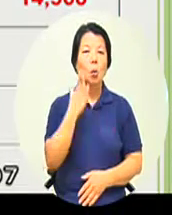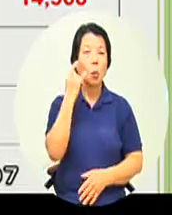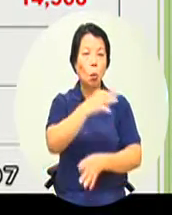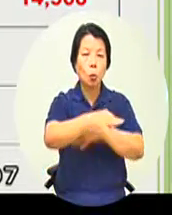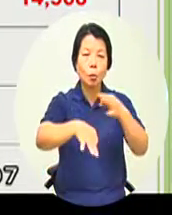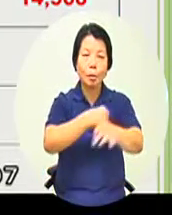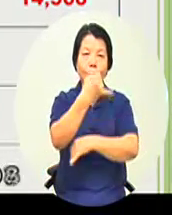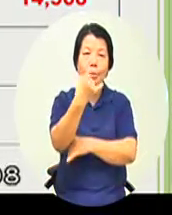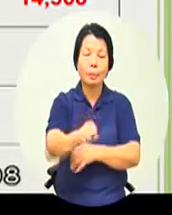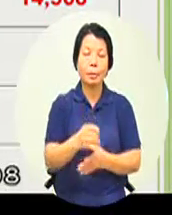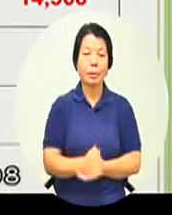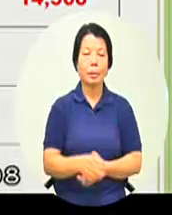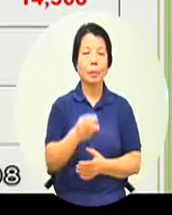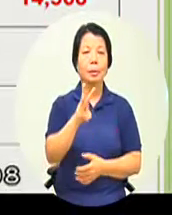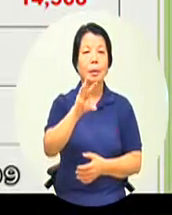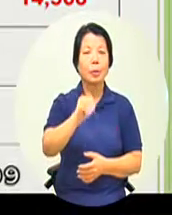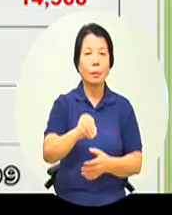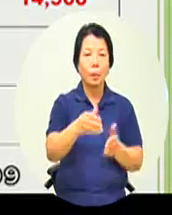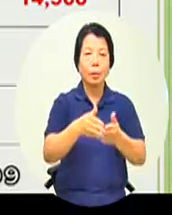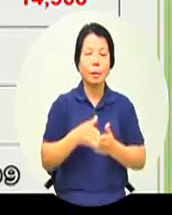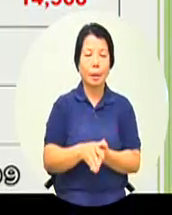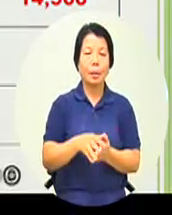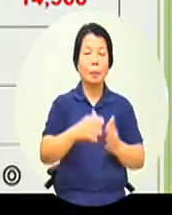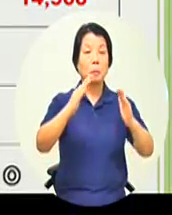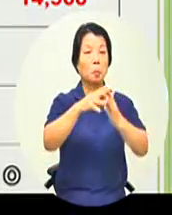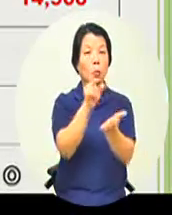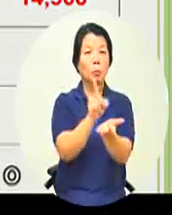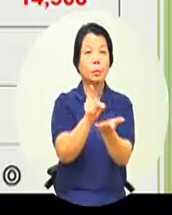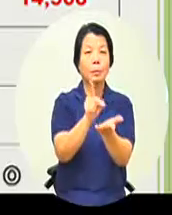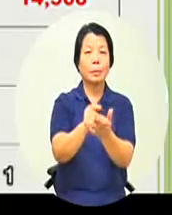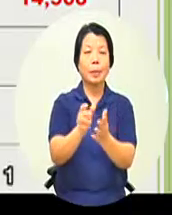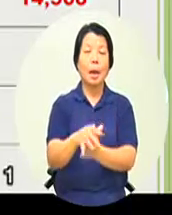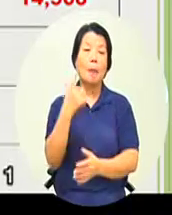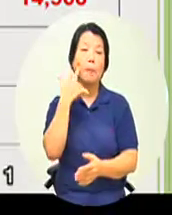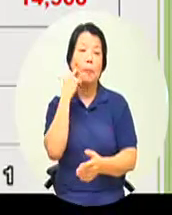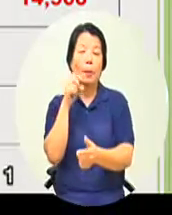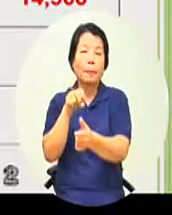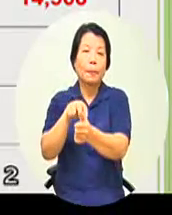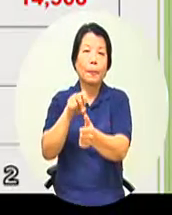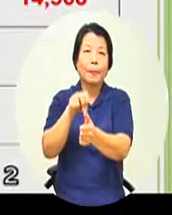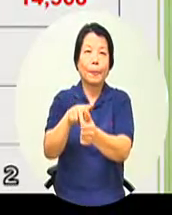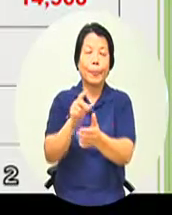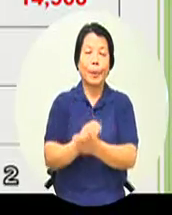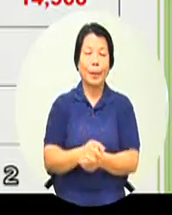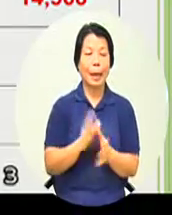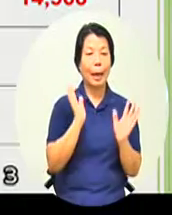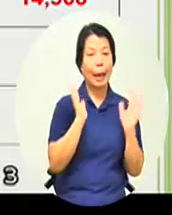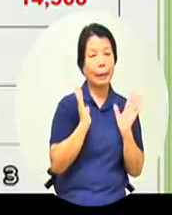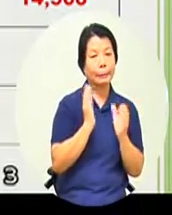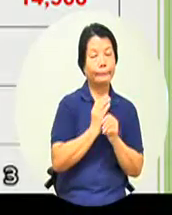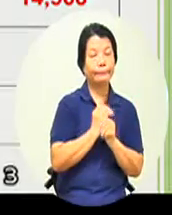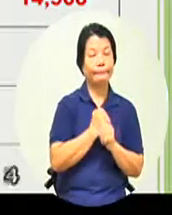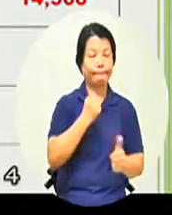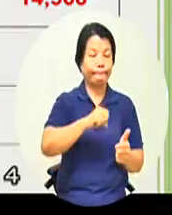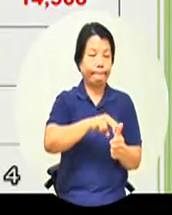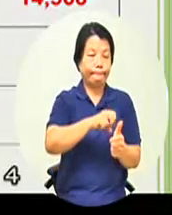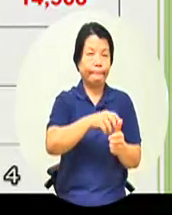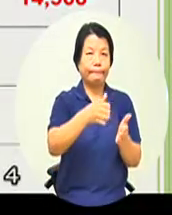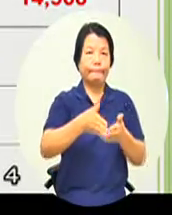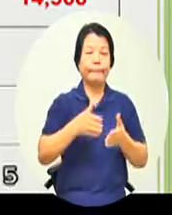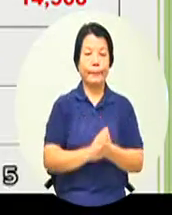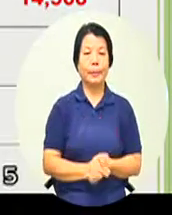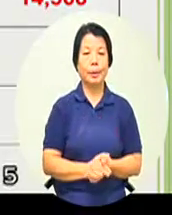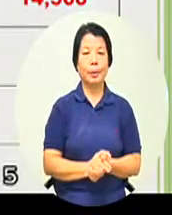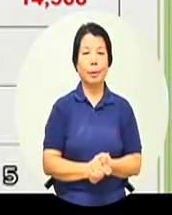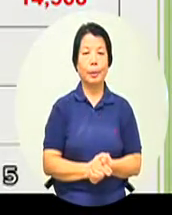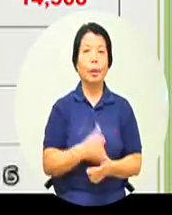咧，伊三万几块内面包括要租厝，包括要饲饲大人，甚至咧包括搁要有囡仔，哦，啊，要认真讲的，